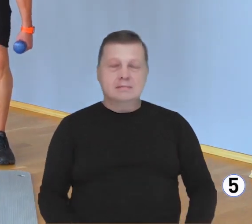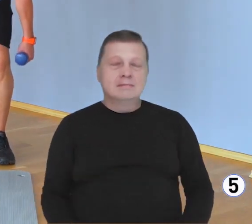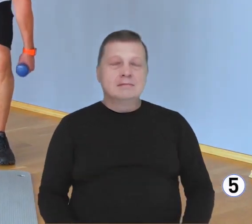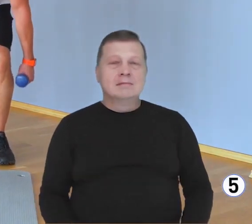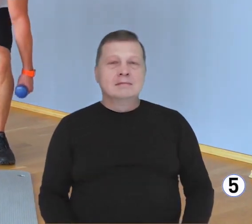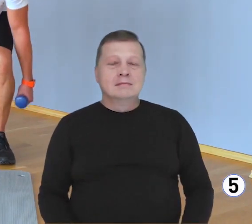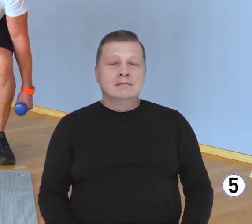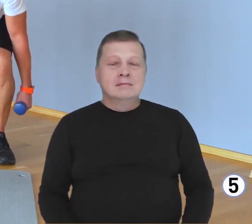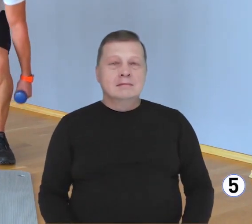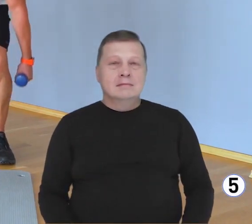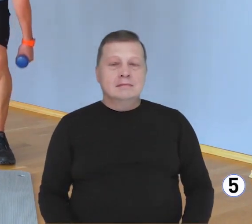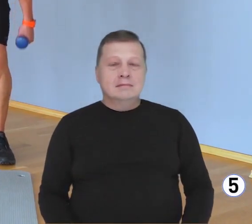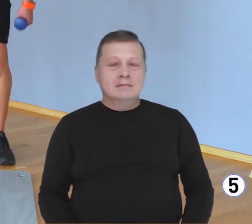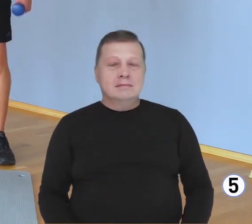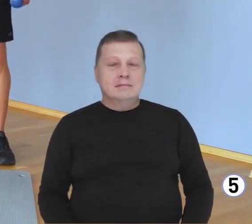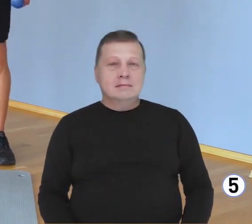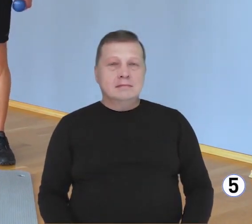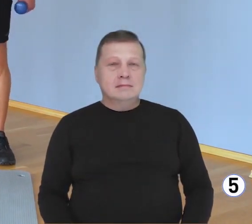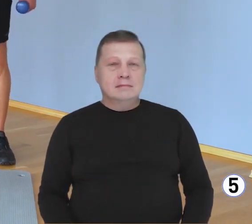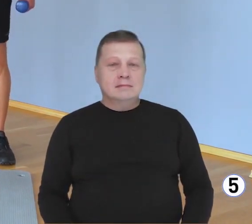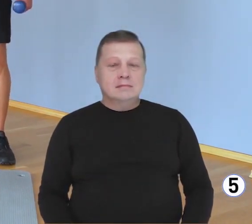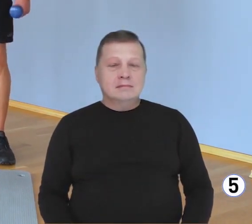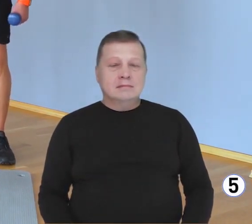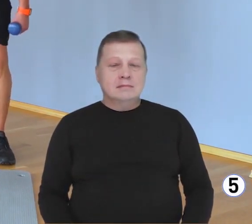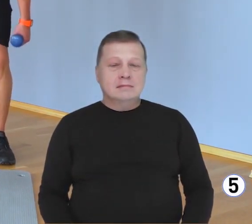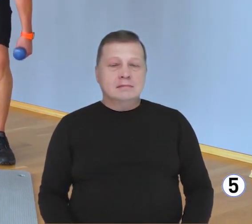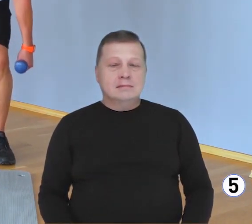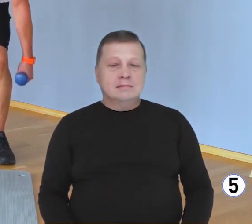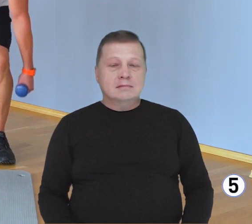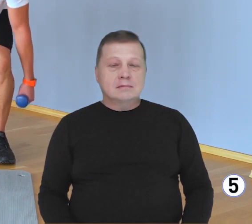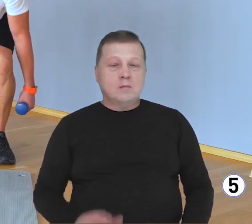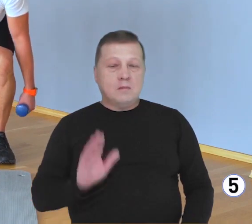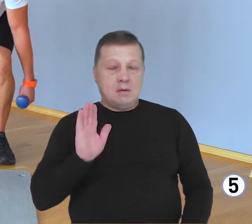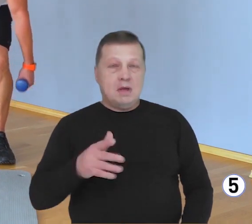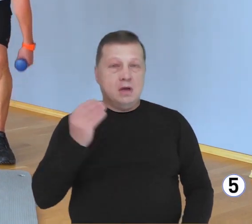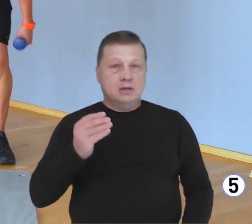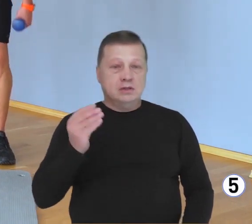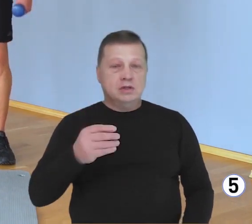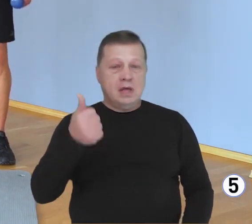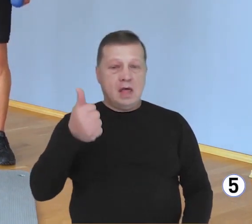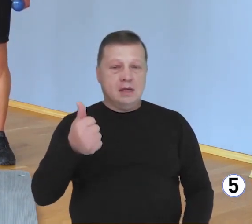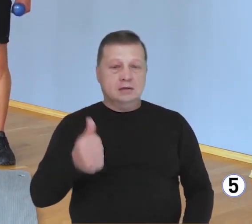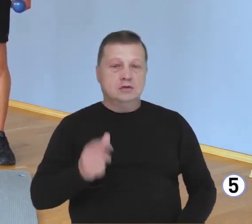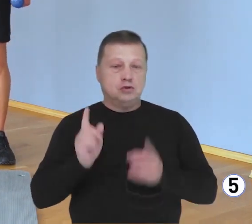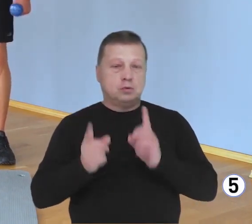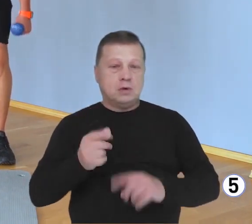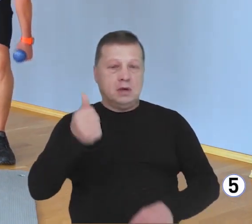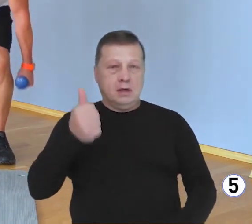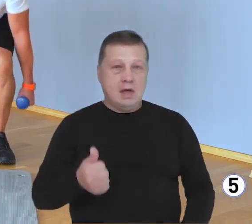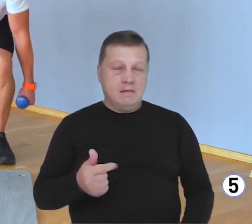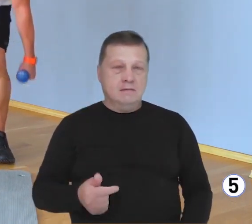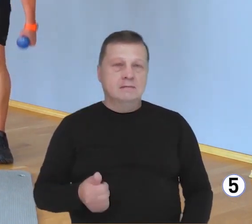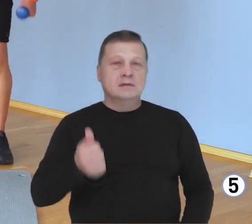I ostatnia wersja tego ćwiczenia będzie pojedyncza.